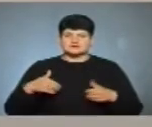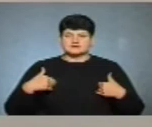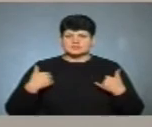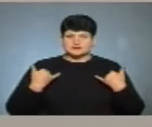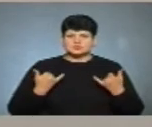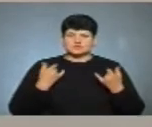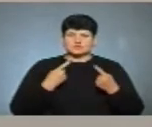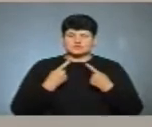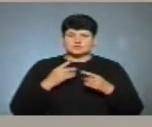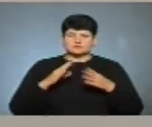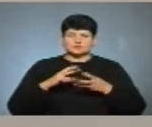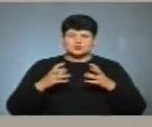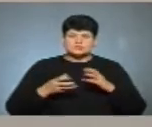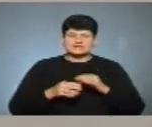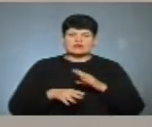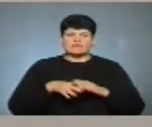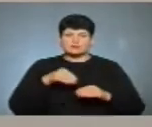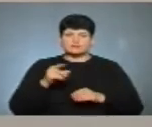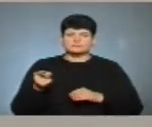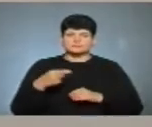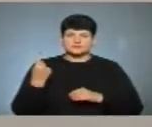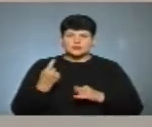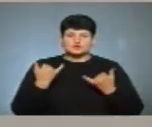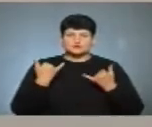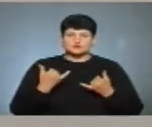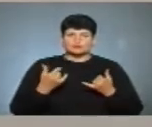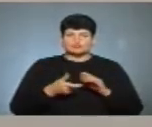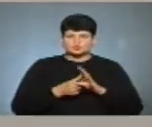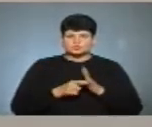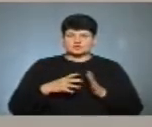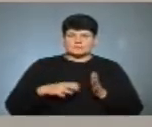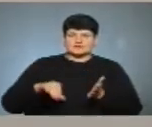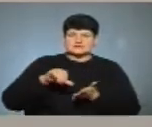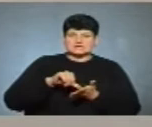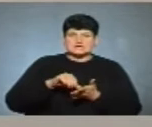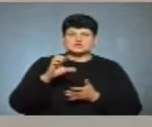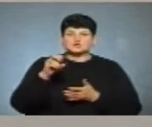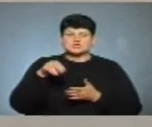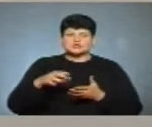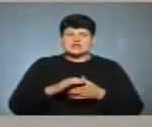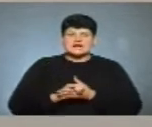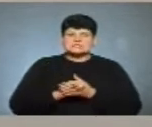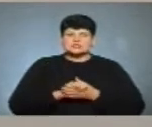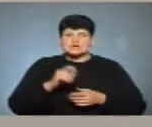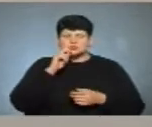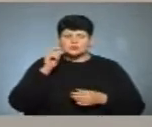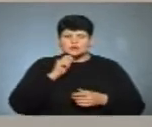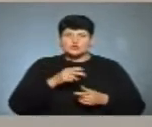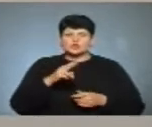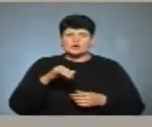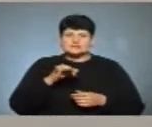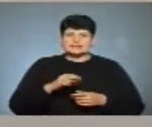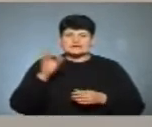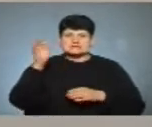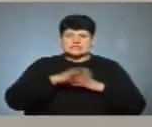Сьогодні говоритимемо про результати виборів на Тернопільщині. У студії чекаємо представника Соціологічної асоціації України, доцента